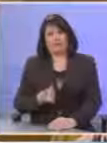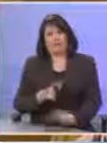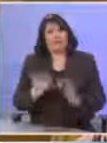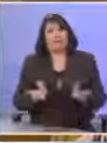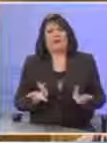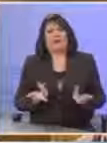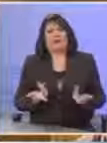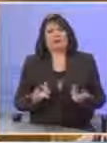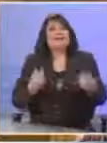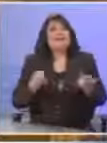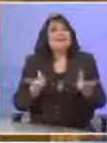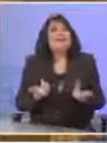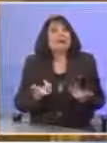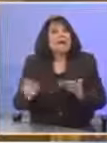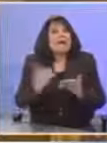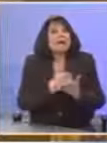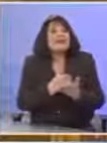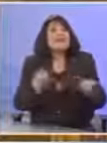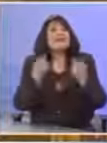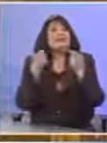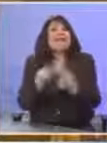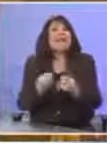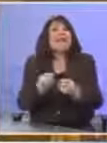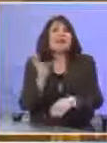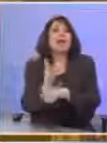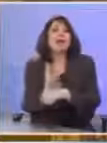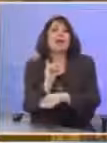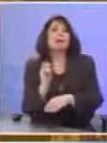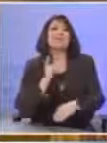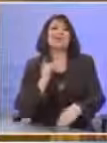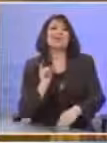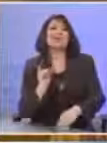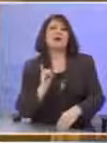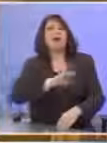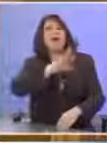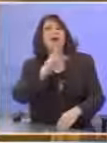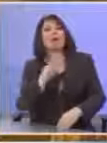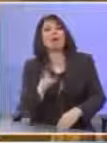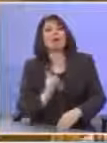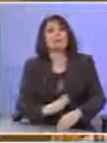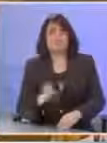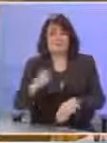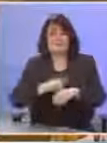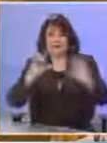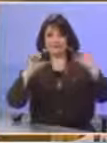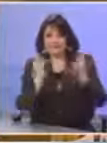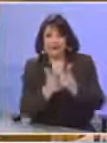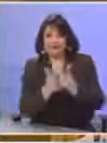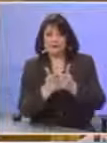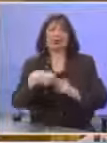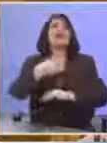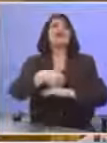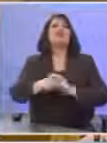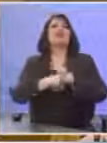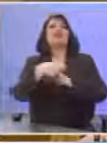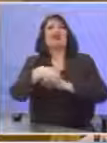Τι έχει μεσολαβήσει και τι αδίκημα ενδεχομένως κουβαλάει στις πλάτες του? Αν πιάσουμε επαυτοφόρα έναν δημόσιο λειτουργό να παρανομεί,